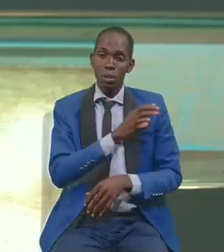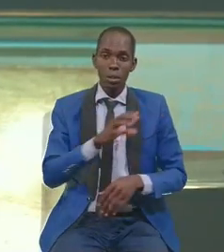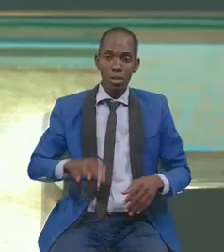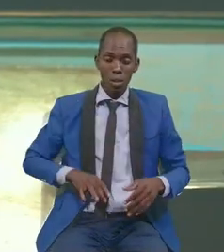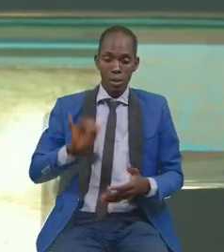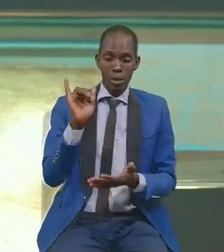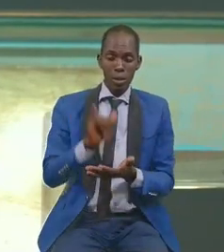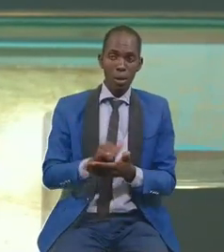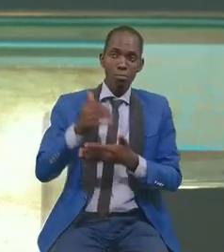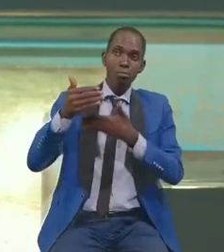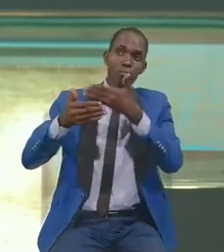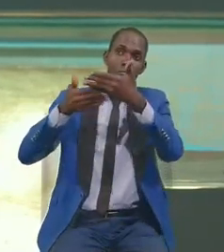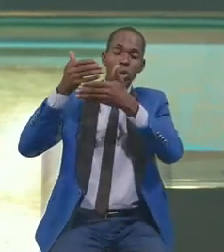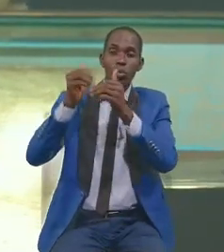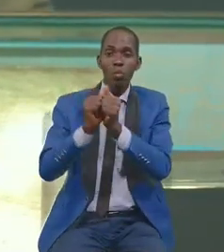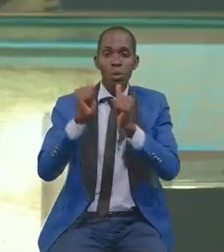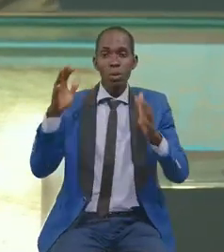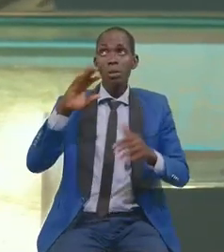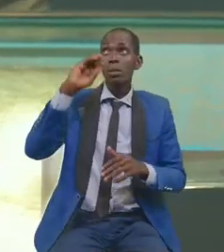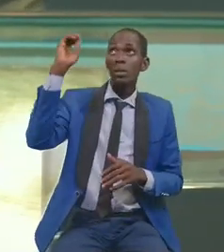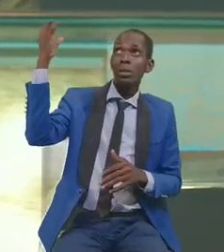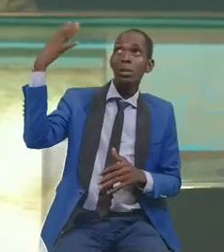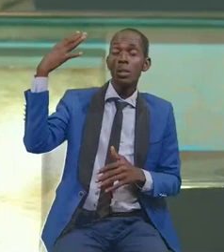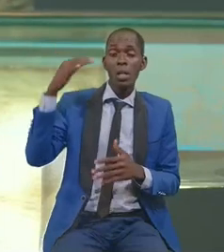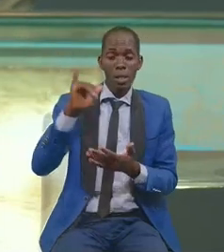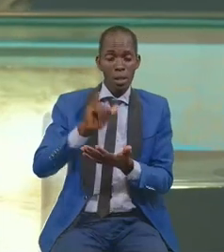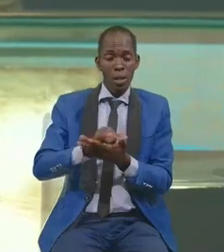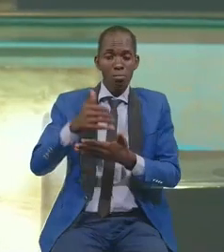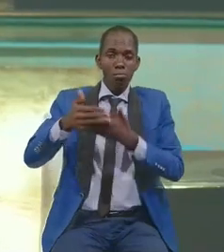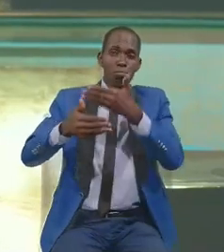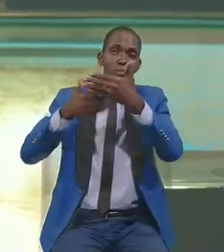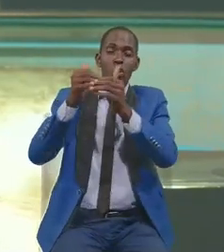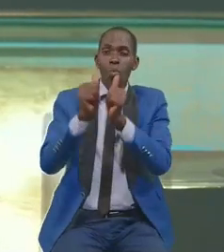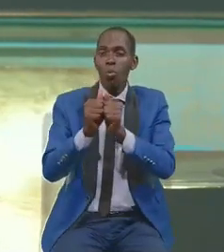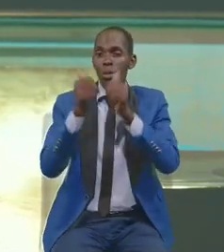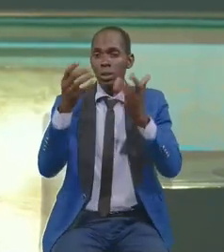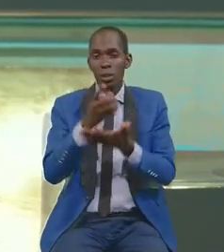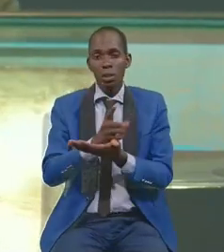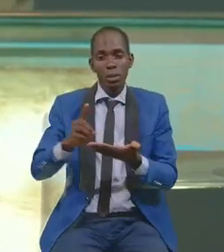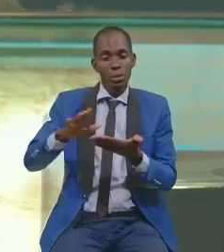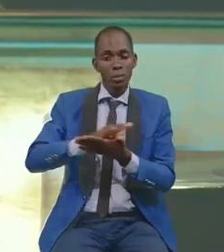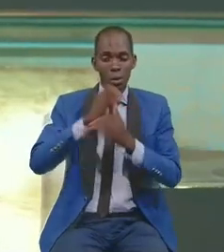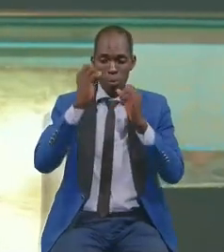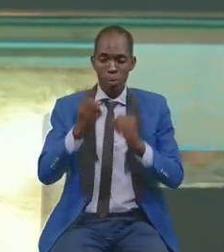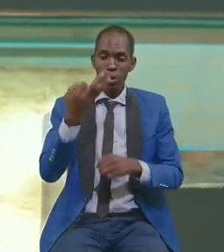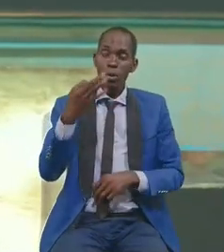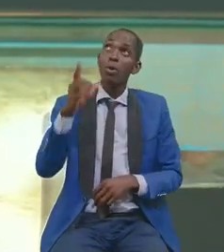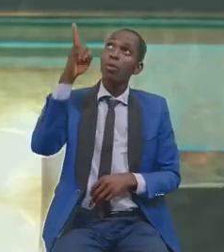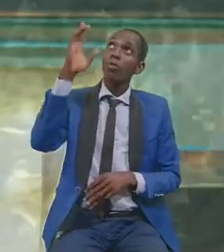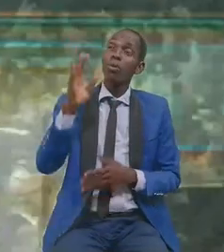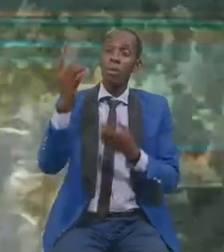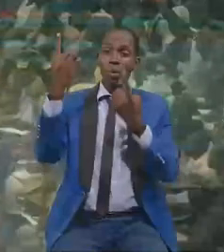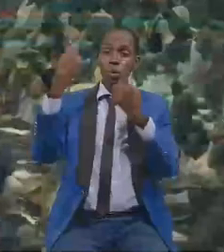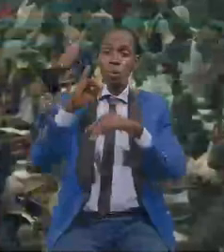grâce, ce progrès-là, sans la puissance surnaturelle venant sur votre vie, c'est comme